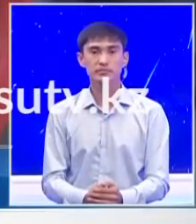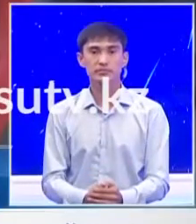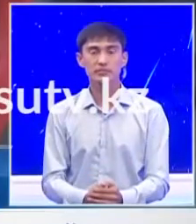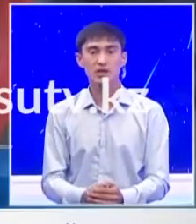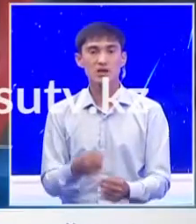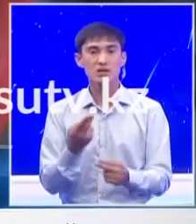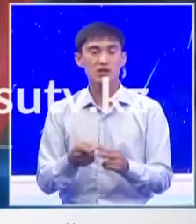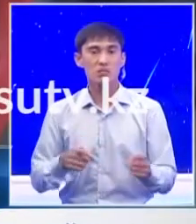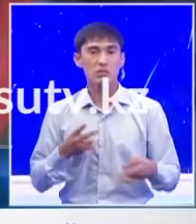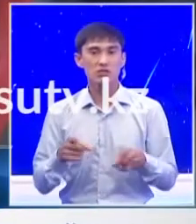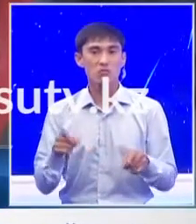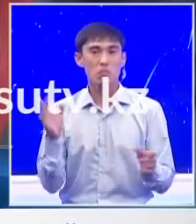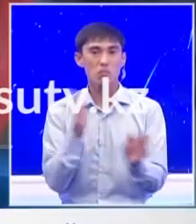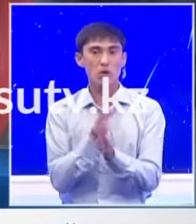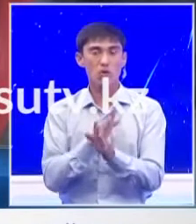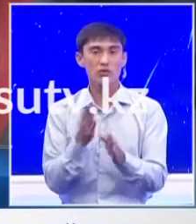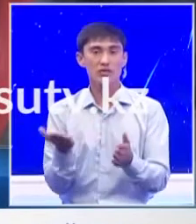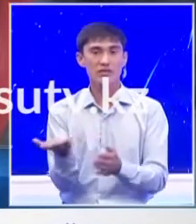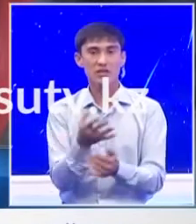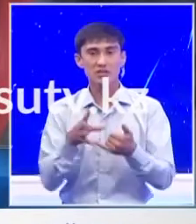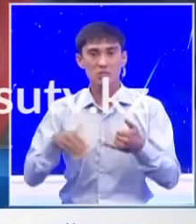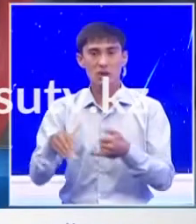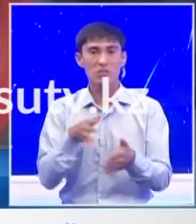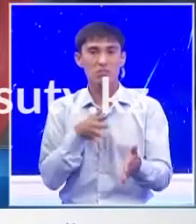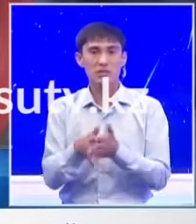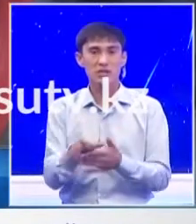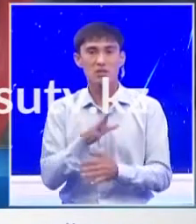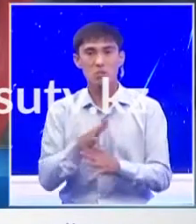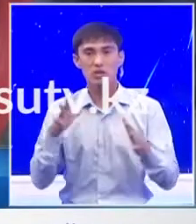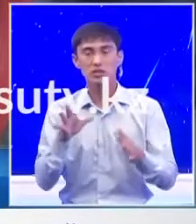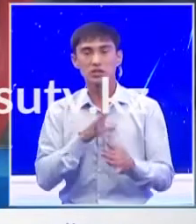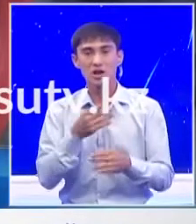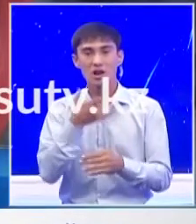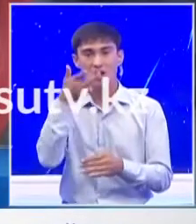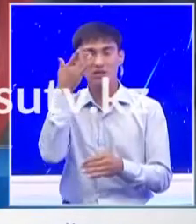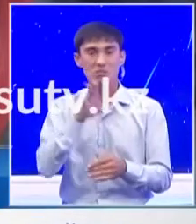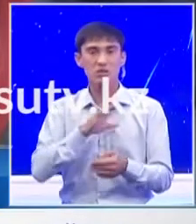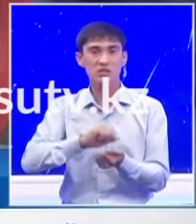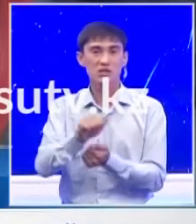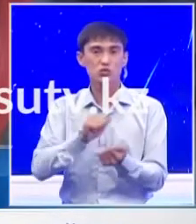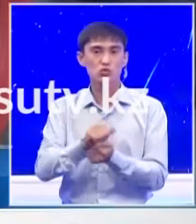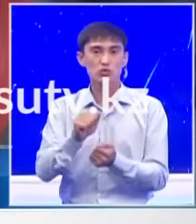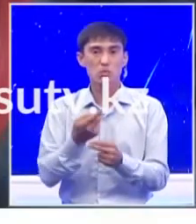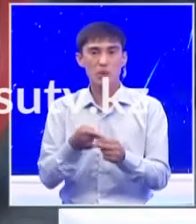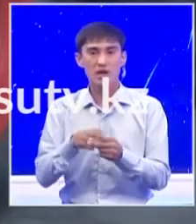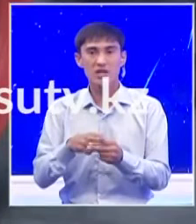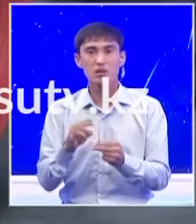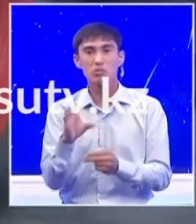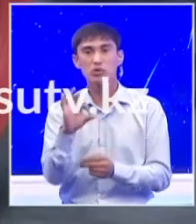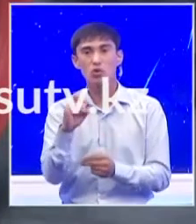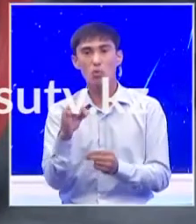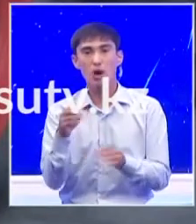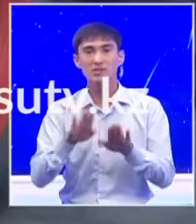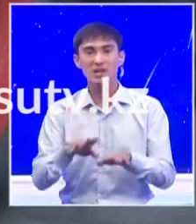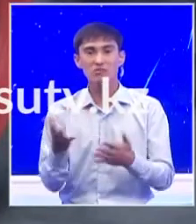Из-за капризов погоды наши аграрии понесли большие потери. Как вы знаете, лето в этом году выдалось особо засушливым. Поэтому солому, оставшуюся